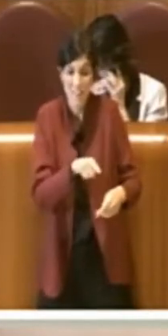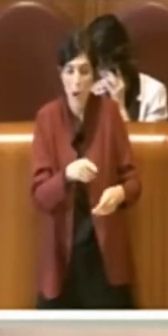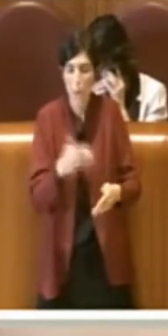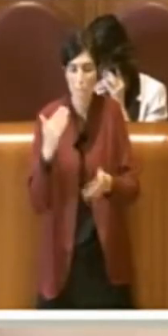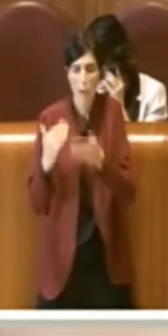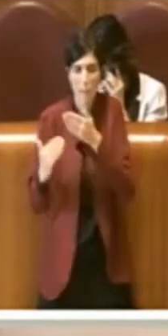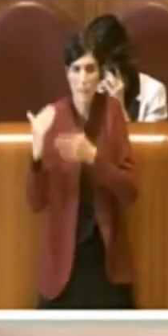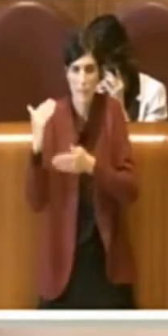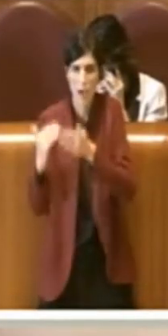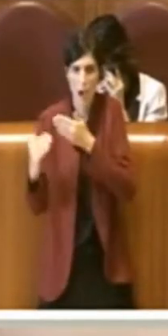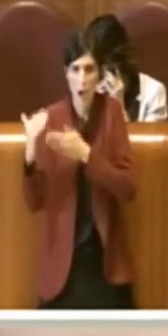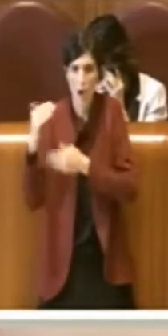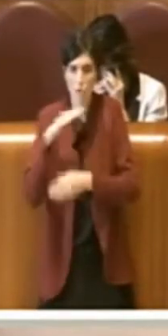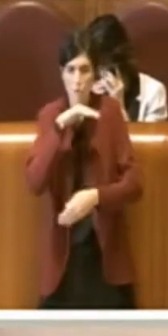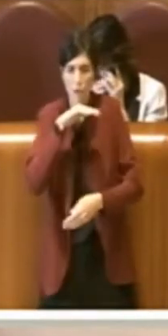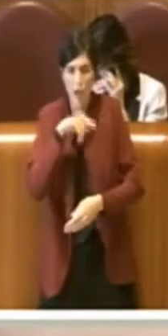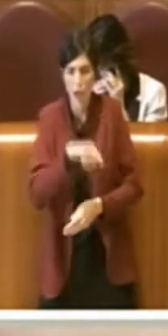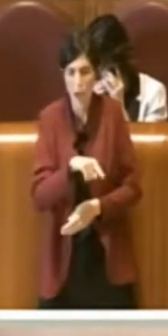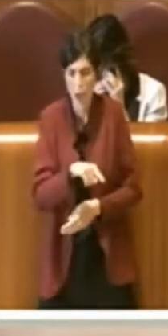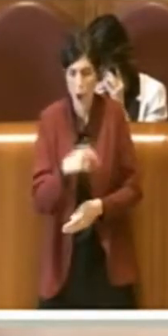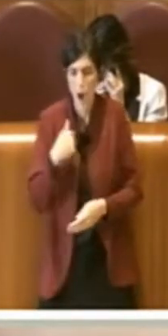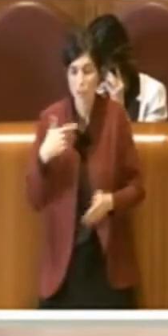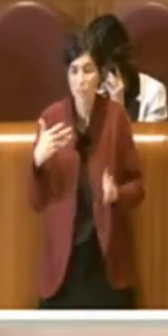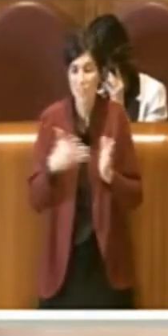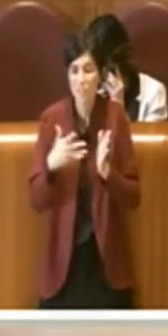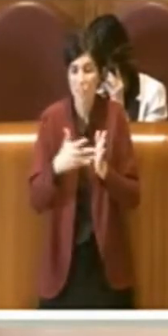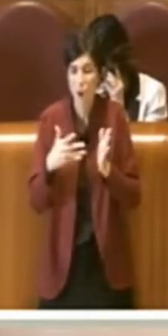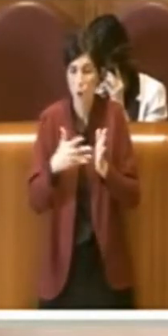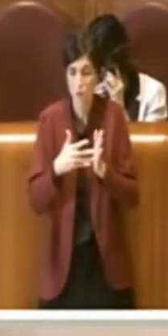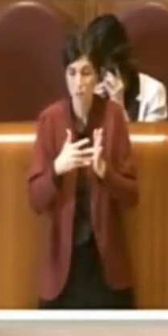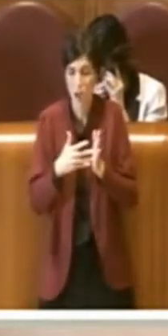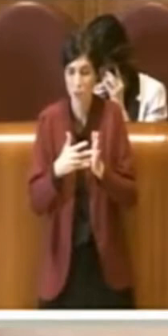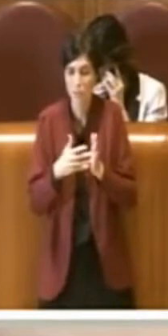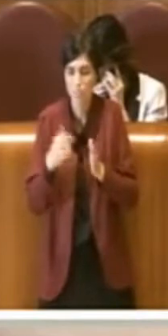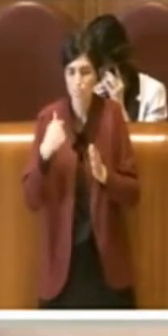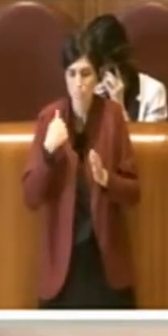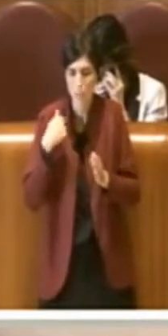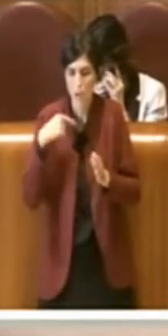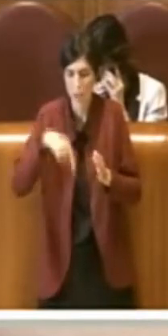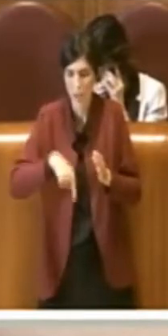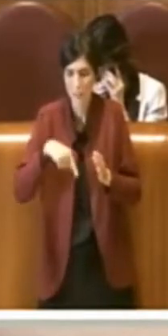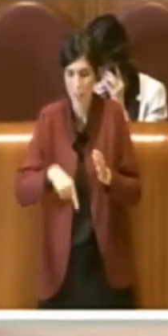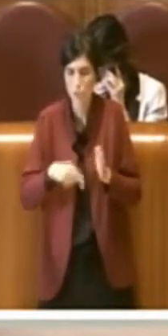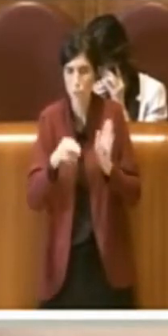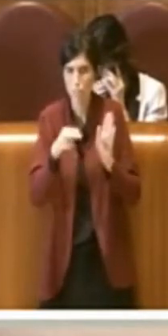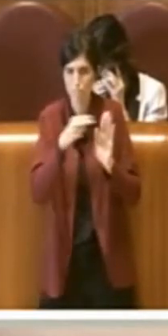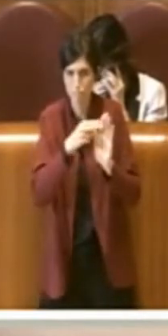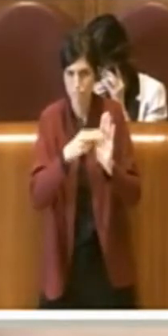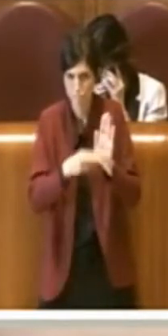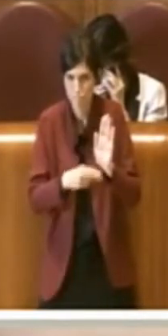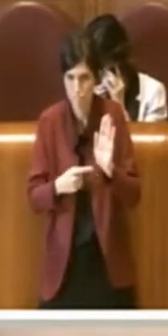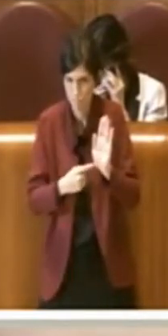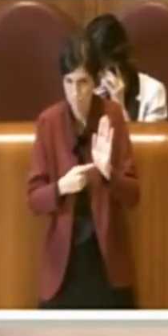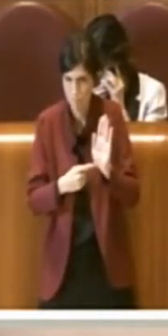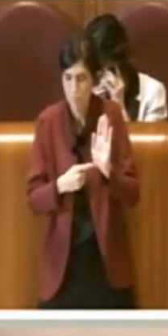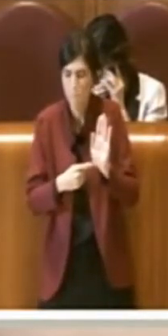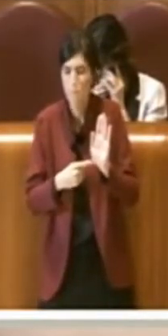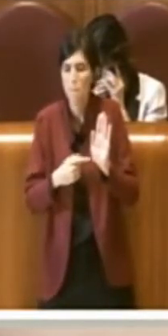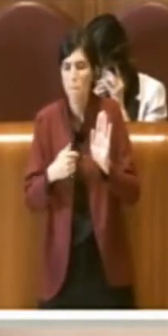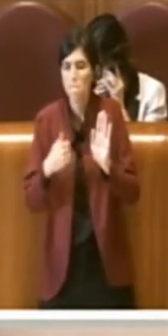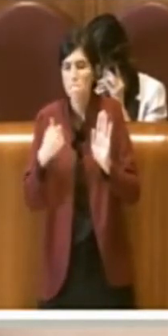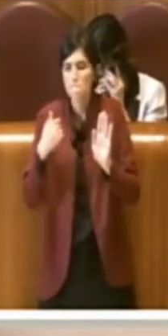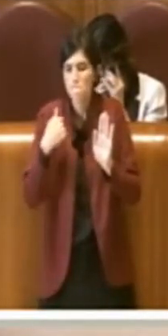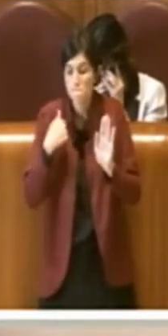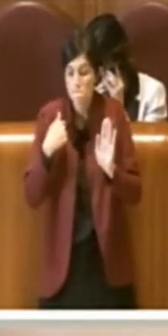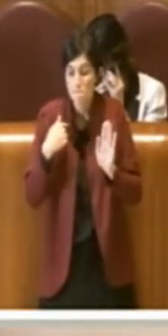Certo è che c'è stata anche qualche difficoltà in più che adesso andrò ad elencare. Però ci